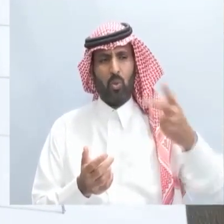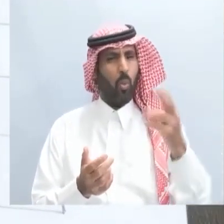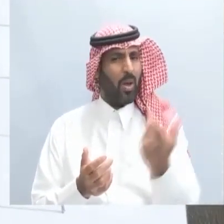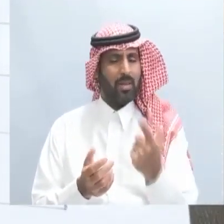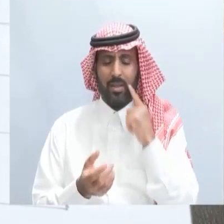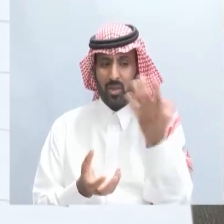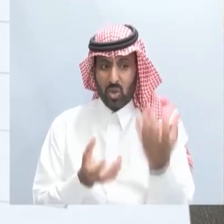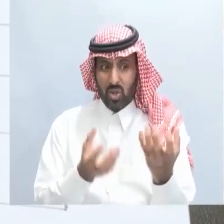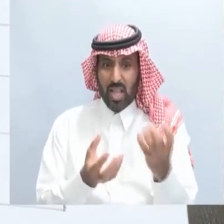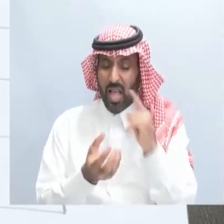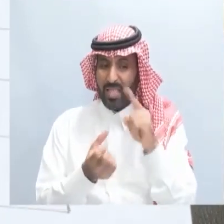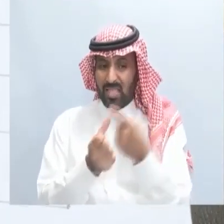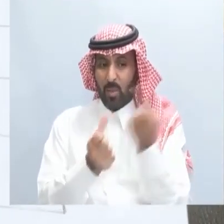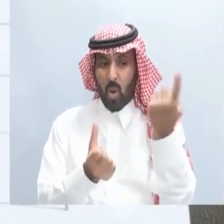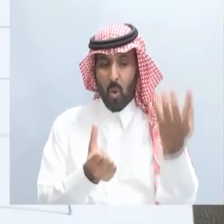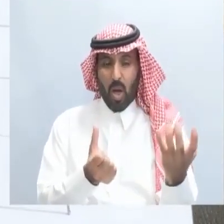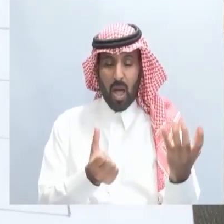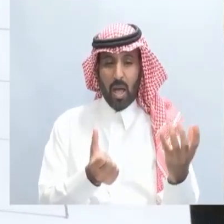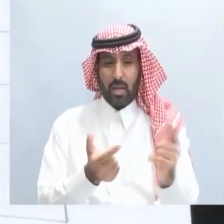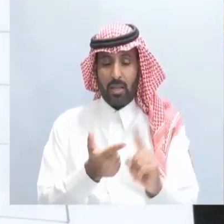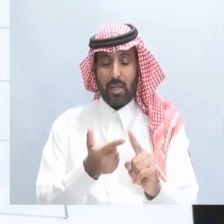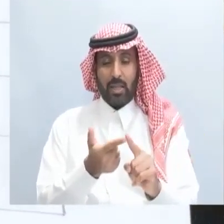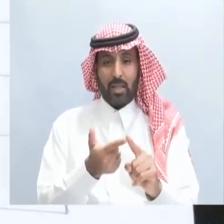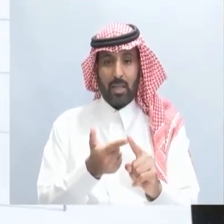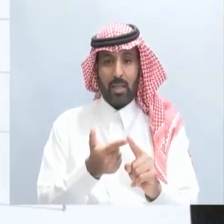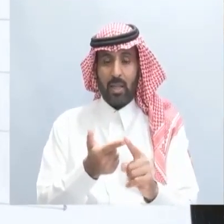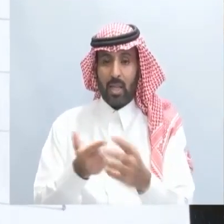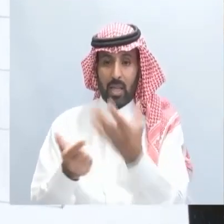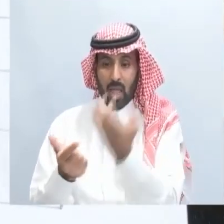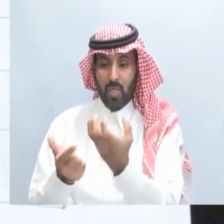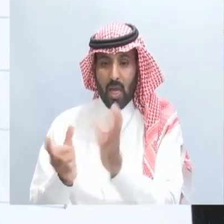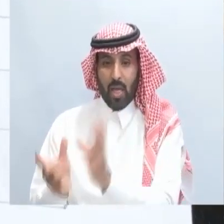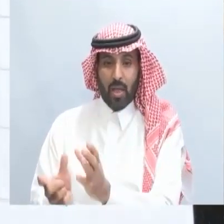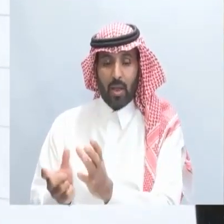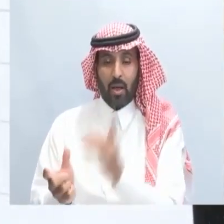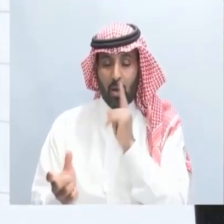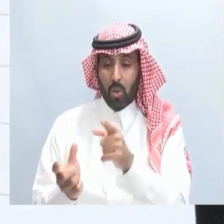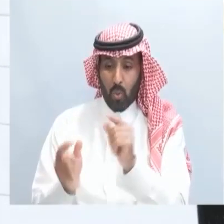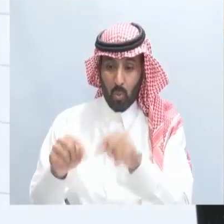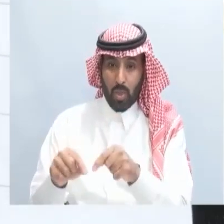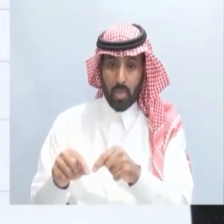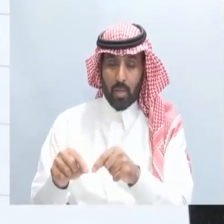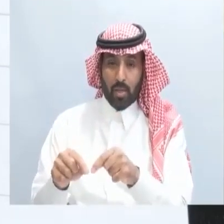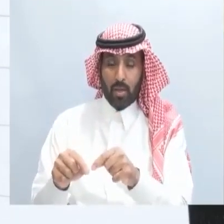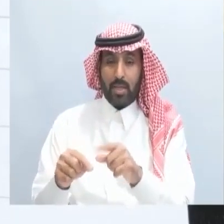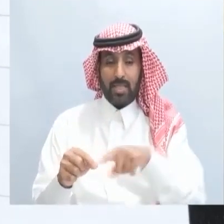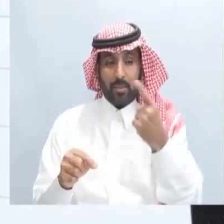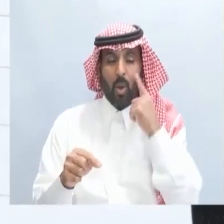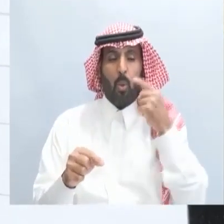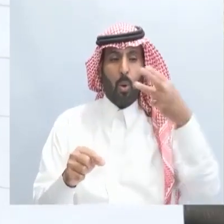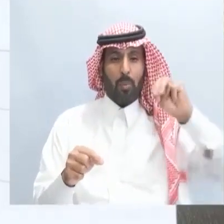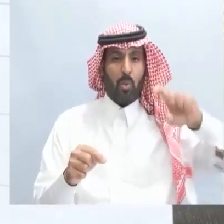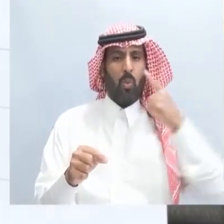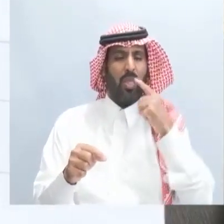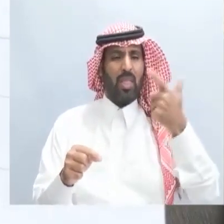كتله الجسم الاول ثم كتله ماذا الجسم الثاني نحن وضعنا بالجسم الاول كم قلنا